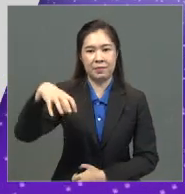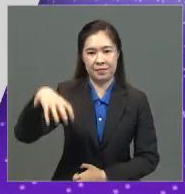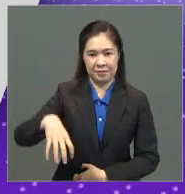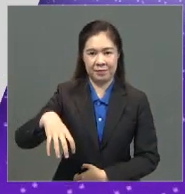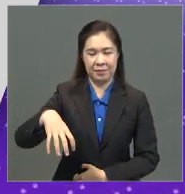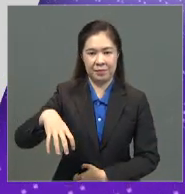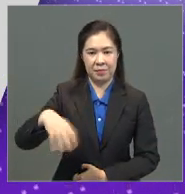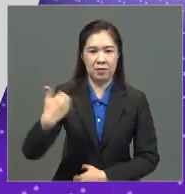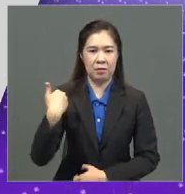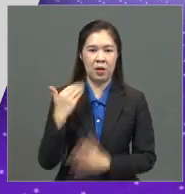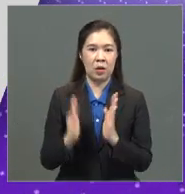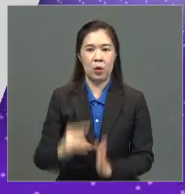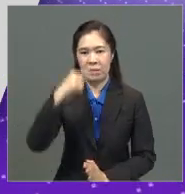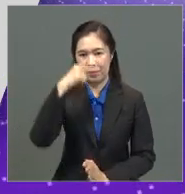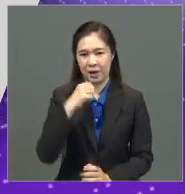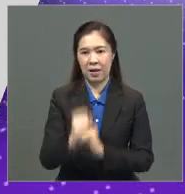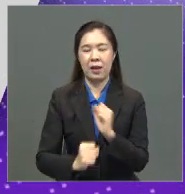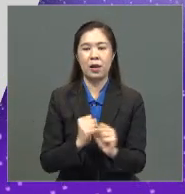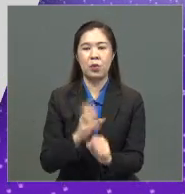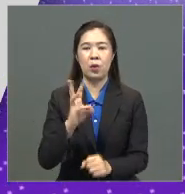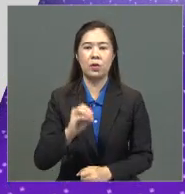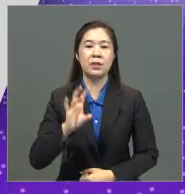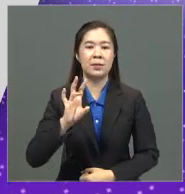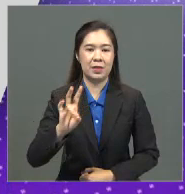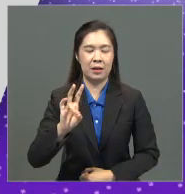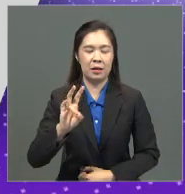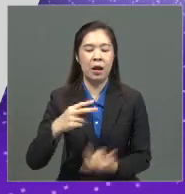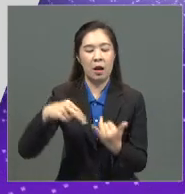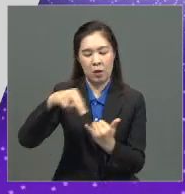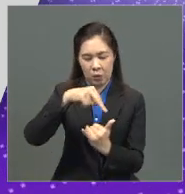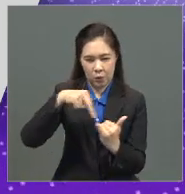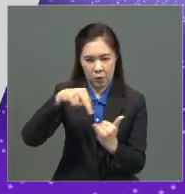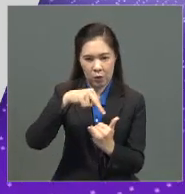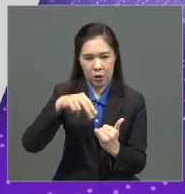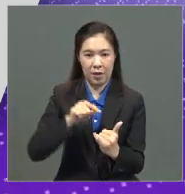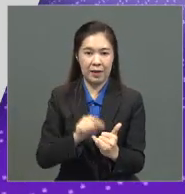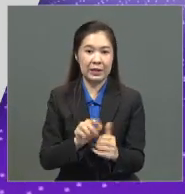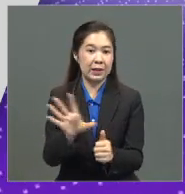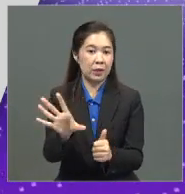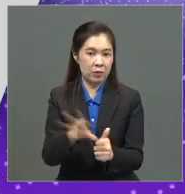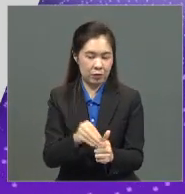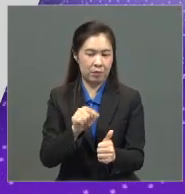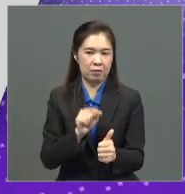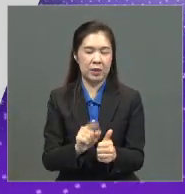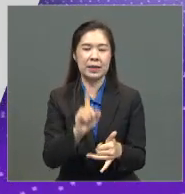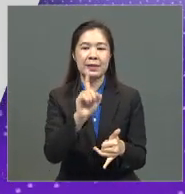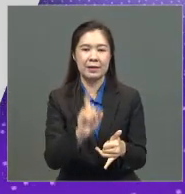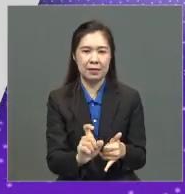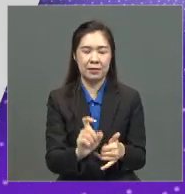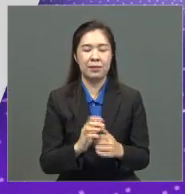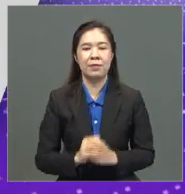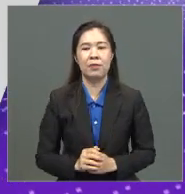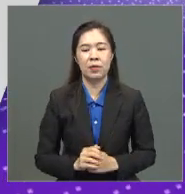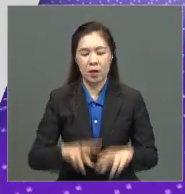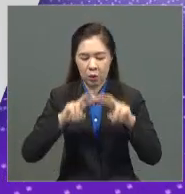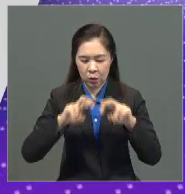Hospital วามีแงงานไทยอายุ 67 ปีเขารับการรัษาจากการตดเช้อโวิด-19 และเสียชีวิต ซึจาก